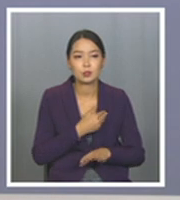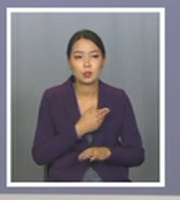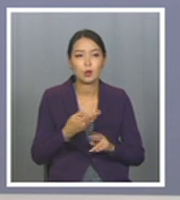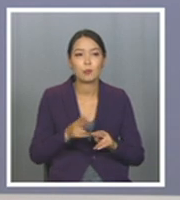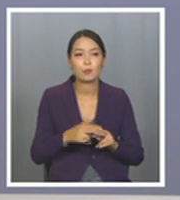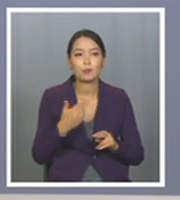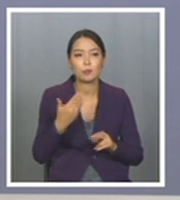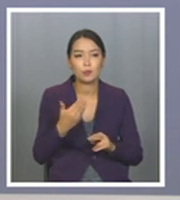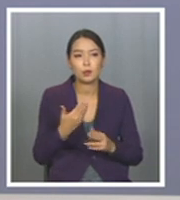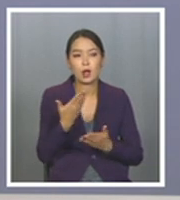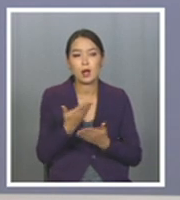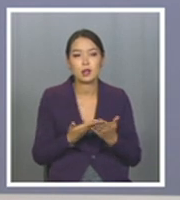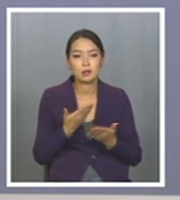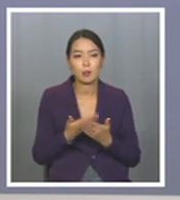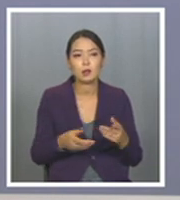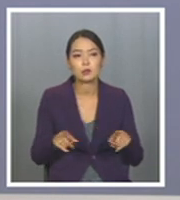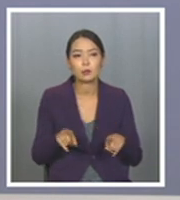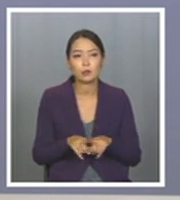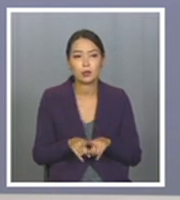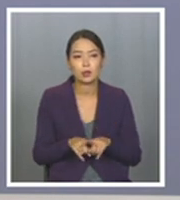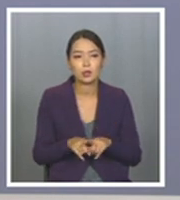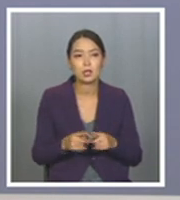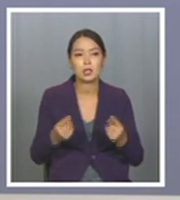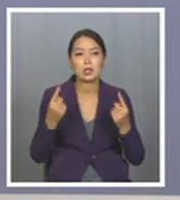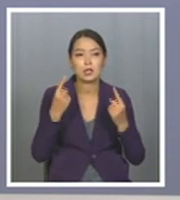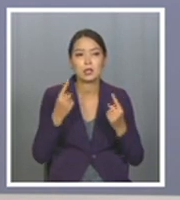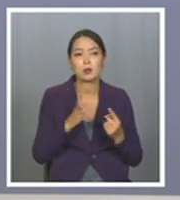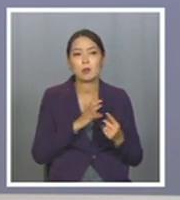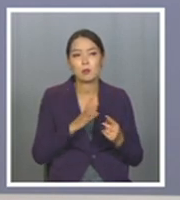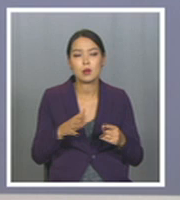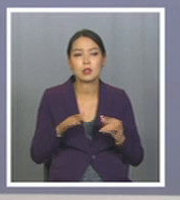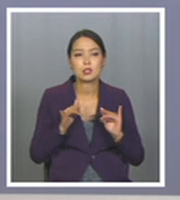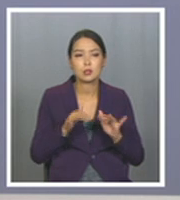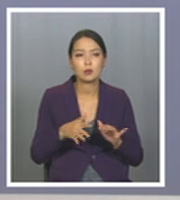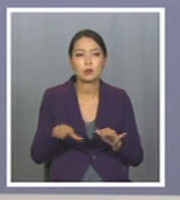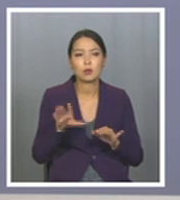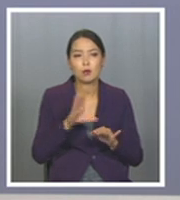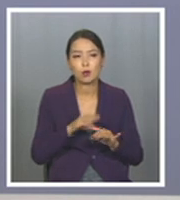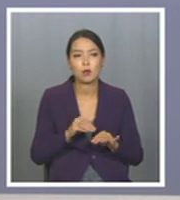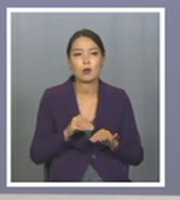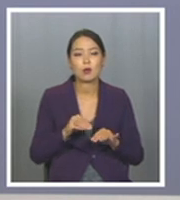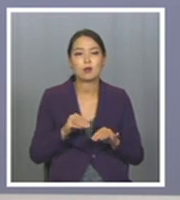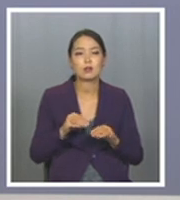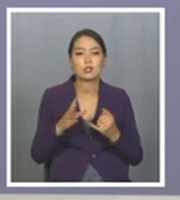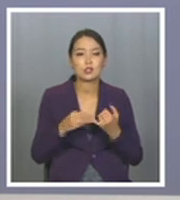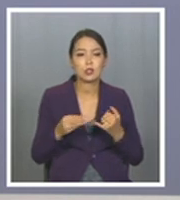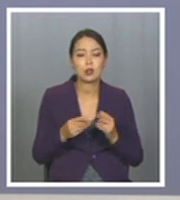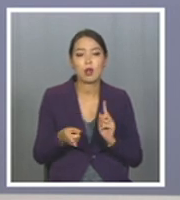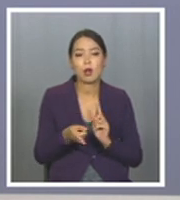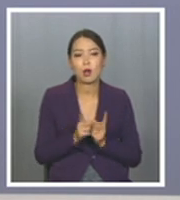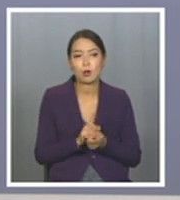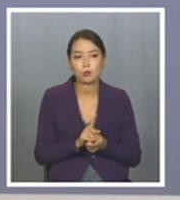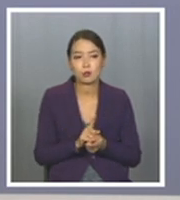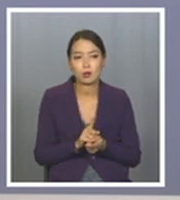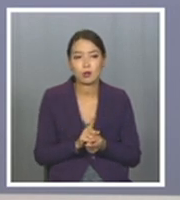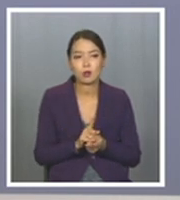декреттің анықтамасы мұндай еді. Ірі бай шаруашылықтардың мүлкін тәркілеу және оларды жер аудару туралы. Яғни сол